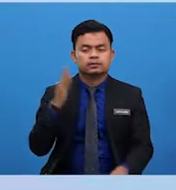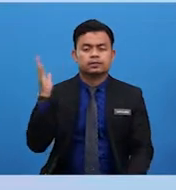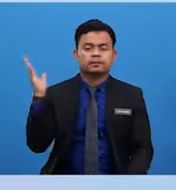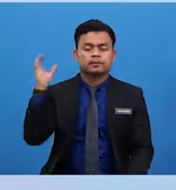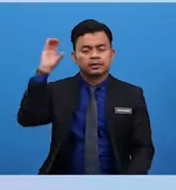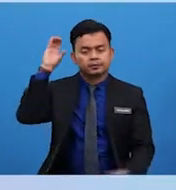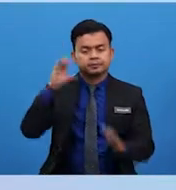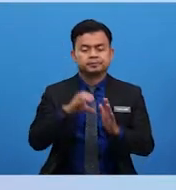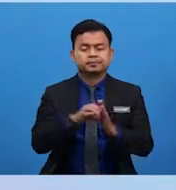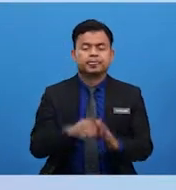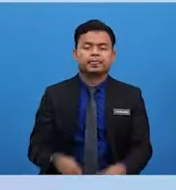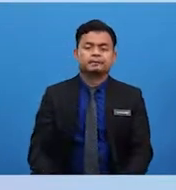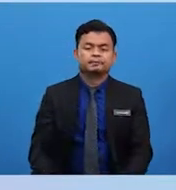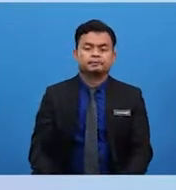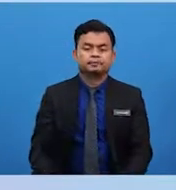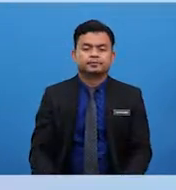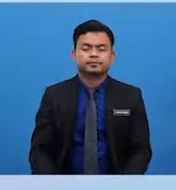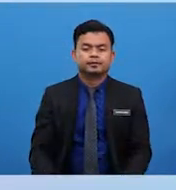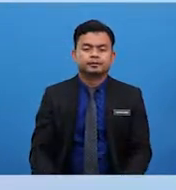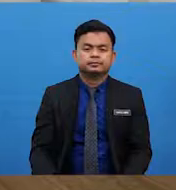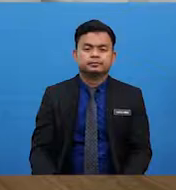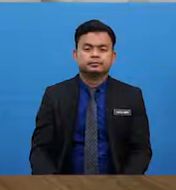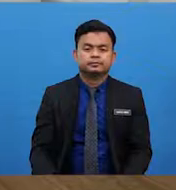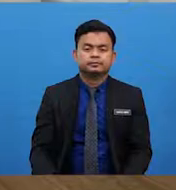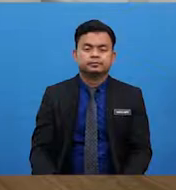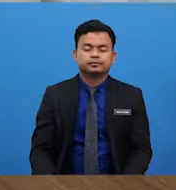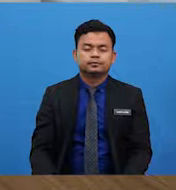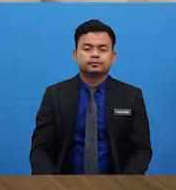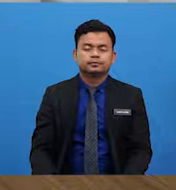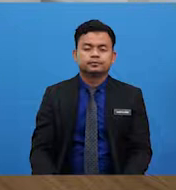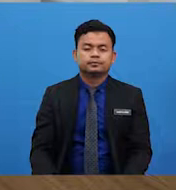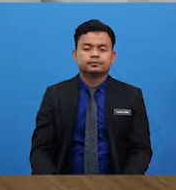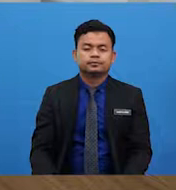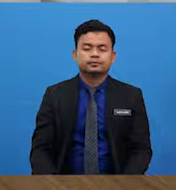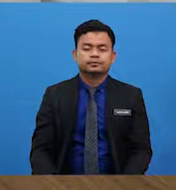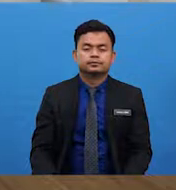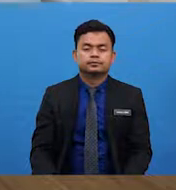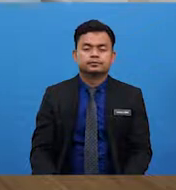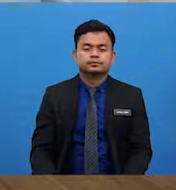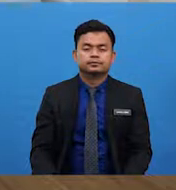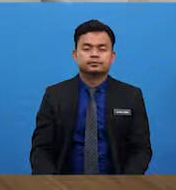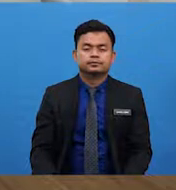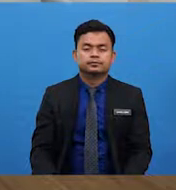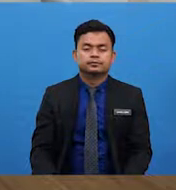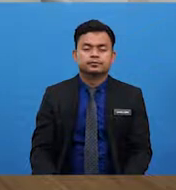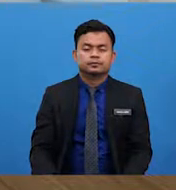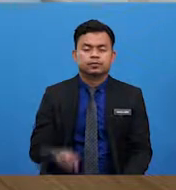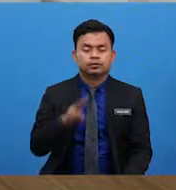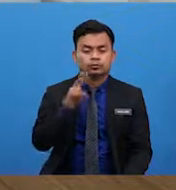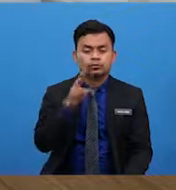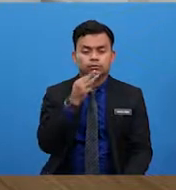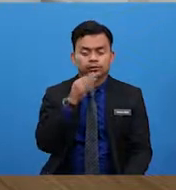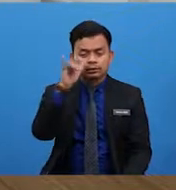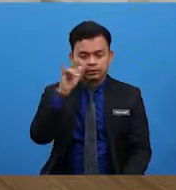Kado pubg dengan pigmen yang sedang Pak pada buah kelapa muda Saidi sedang belajar telinga Ayu Wardani masuknya Ila hai